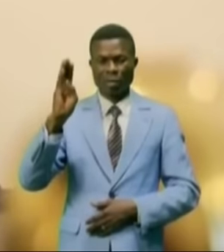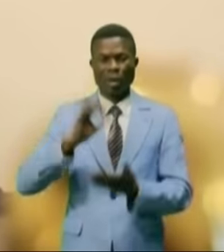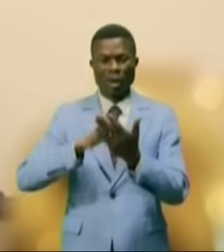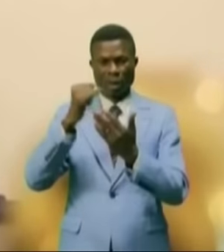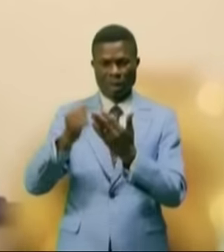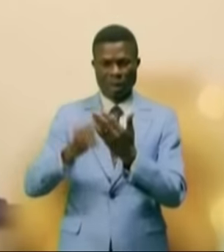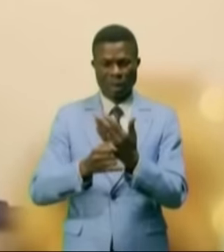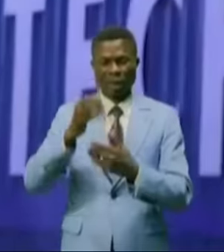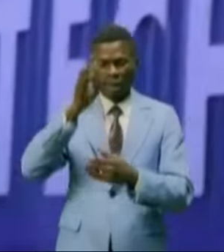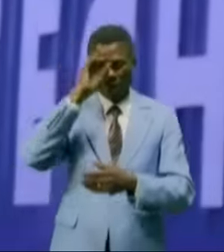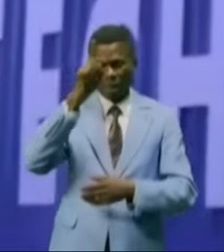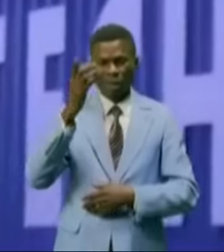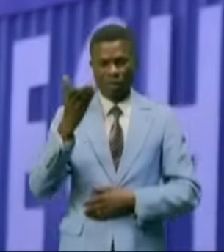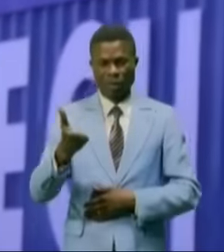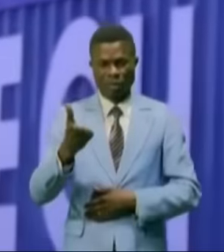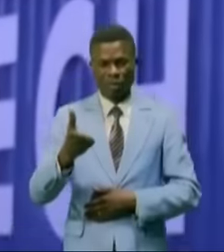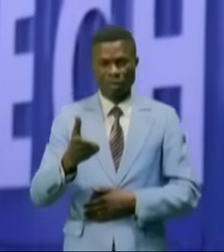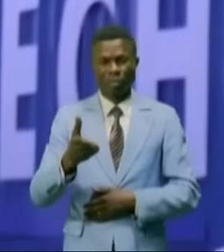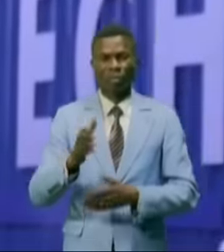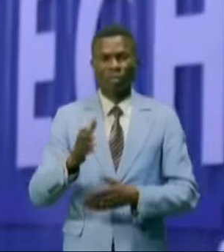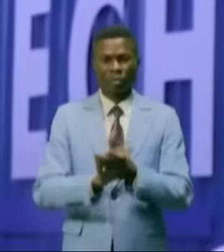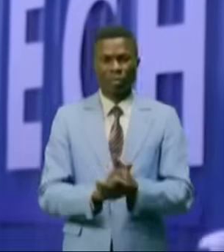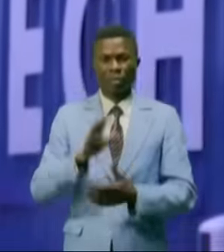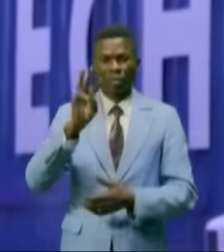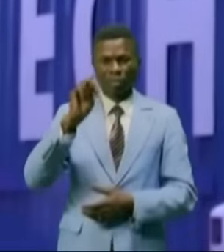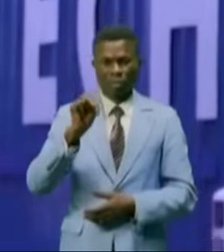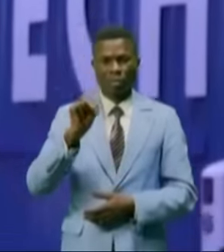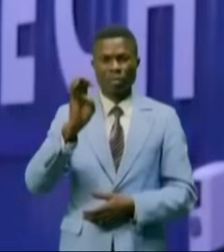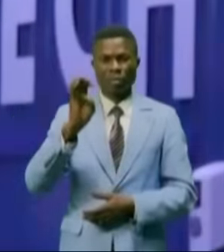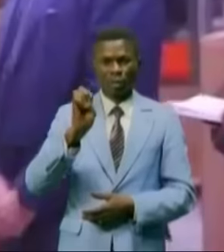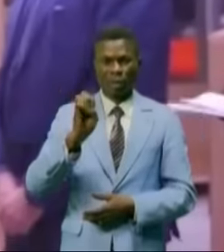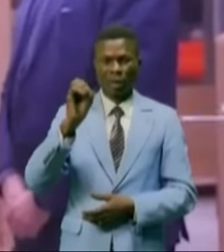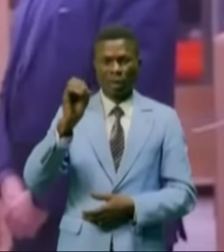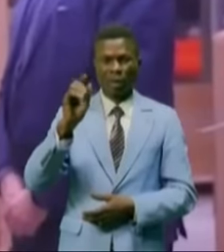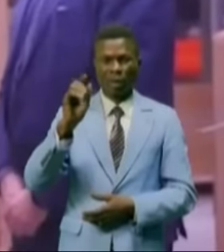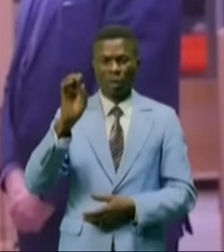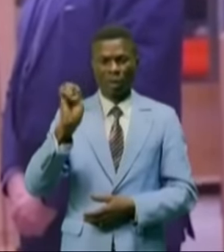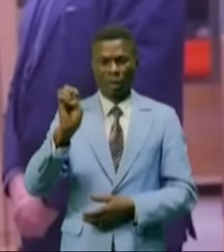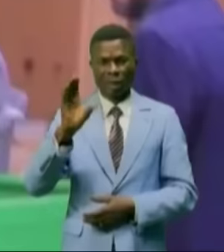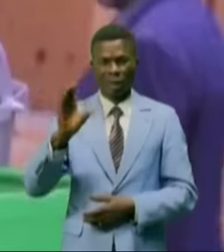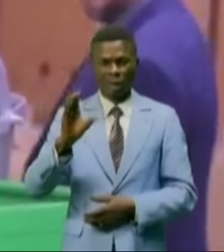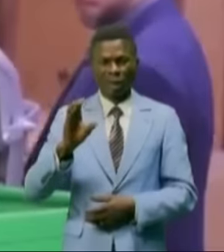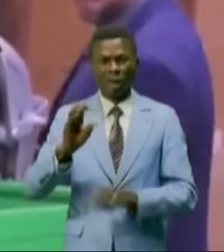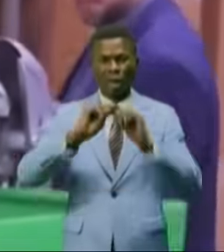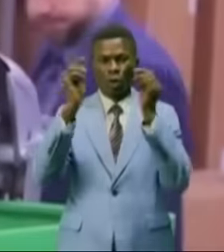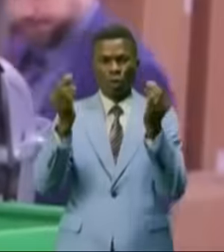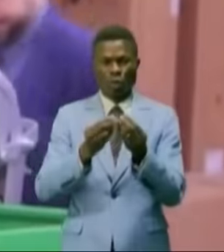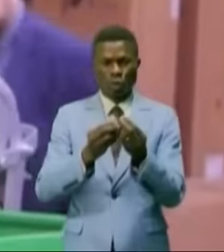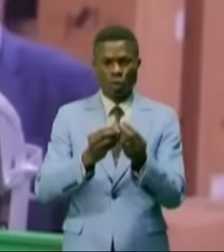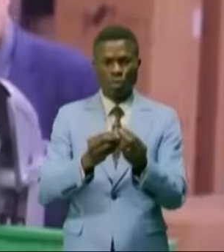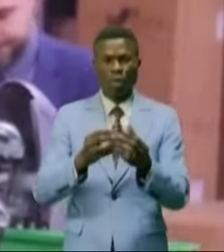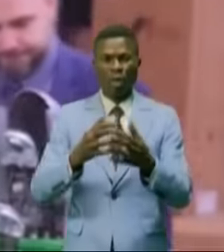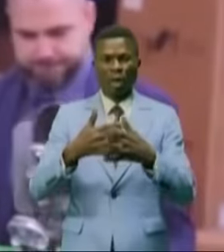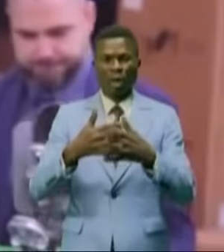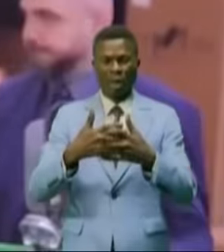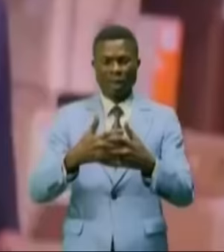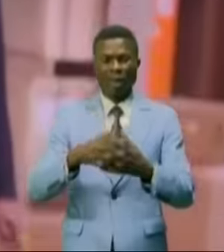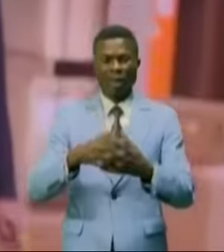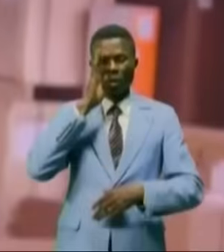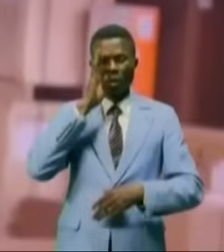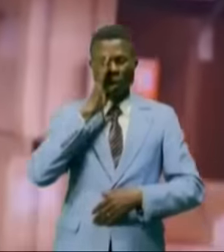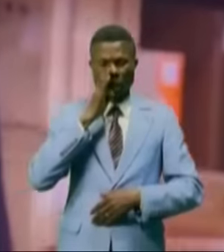son savoir-faire. Neotech, cette firme belge avec laquelle il a conclu un partenariat d'agriculture, ouvre de